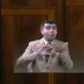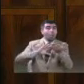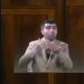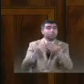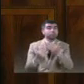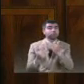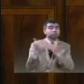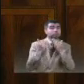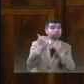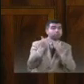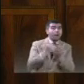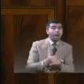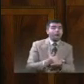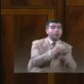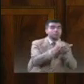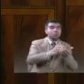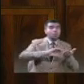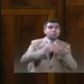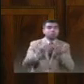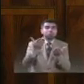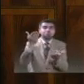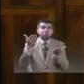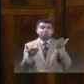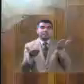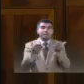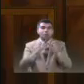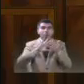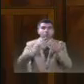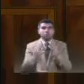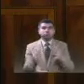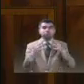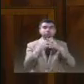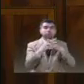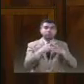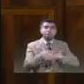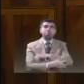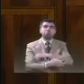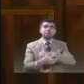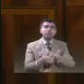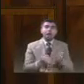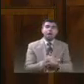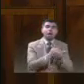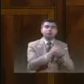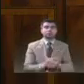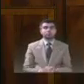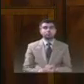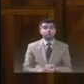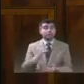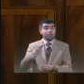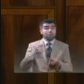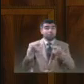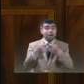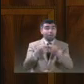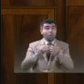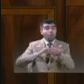وتحسين مناخ الأعمال وإعادة التوازن للمجتمع من خلال الاهتمام بالفئات المهمشة، وذلك في إطار